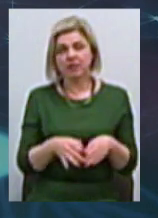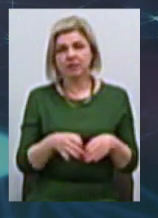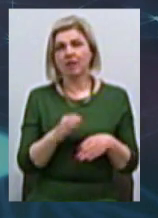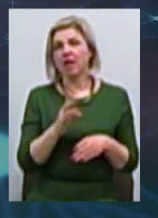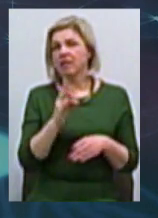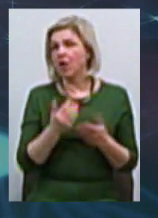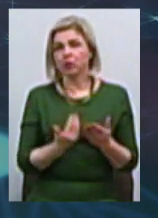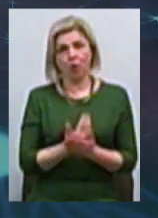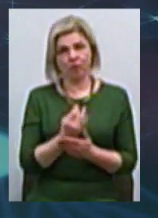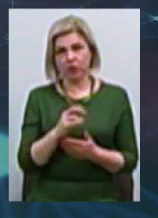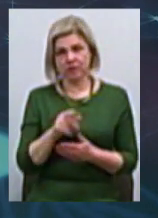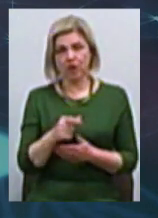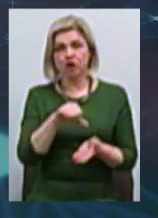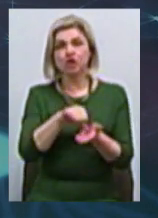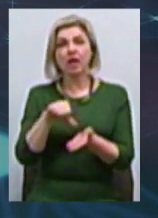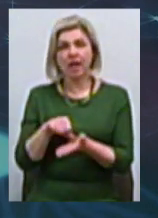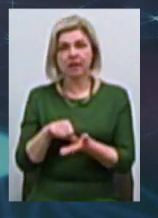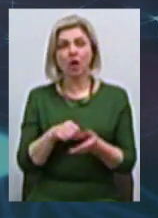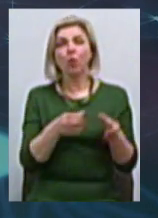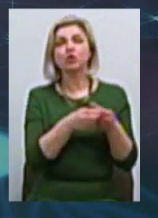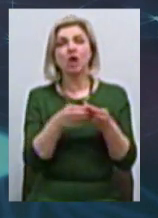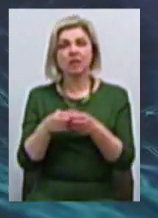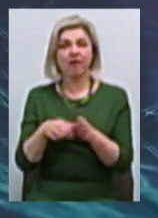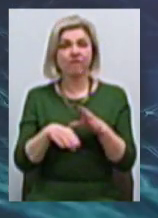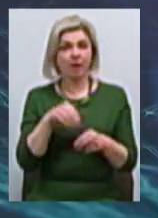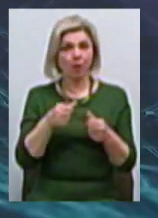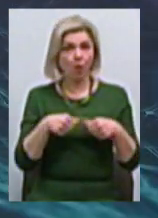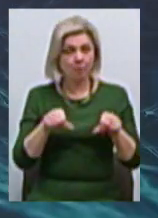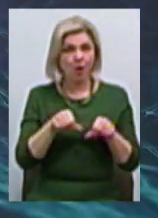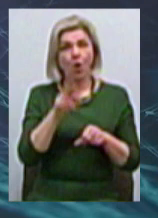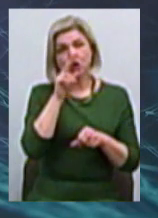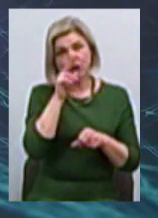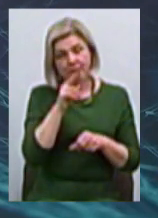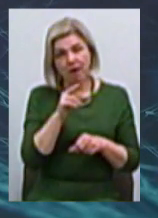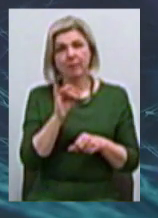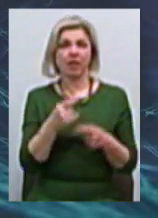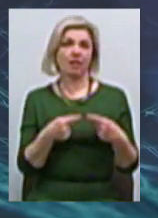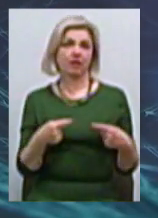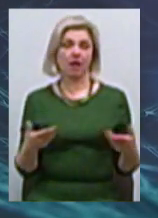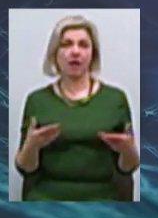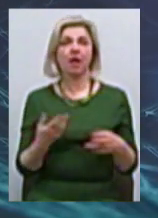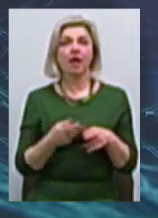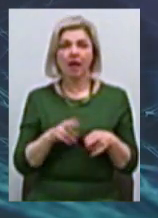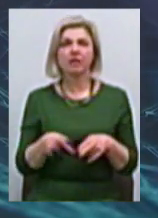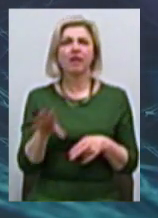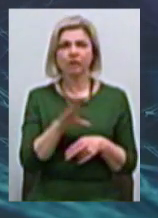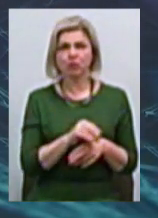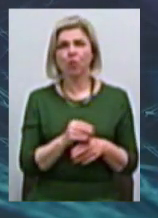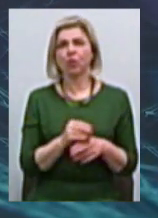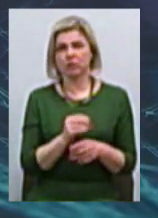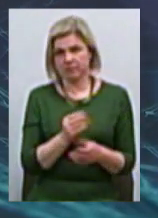новость, снова-таки, членов дневничных выборщих комиссий, ошибками и так далее, это все создает